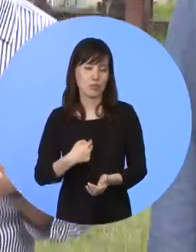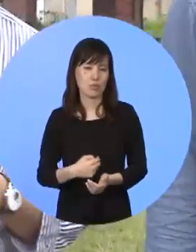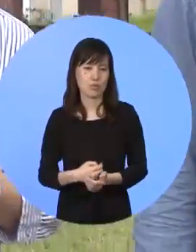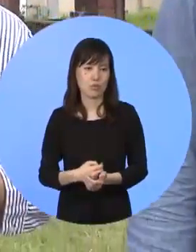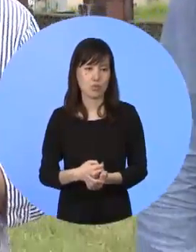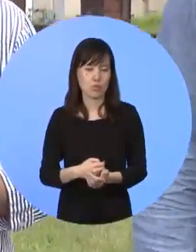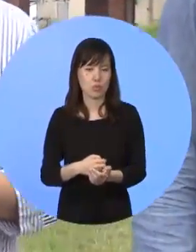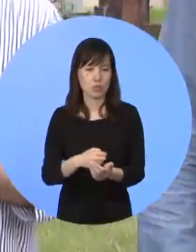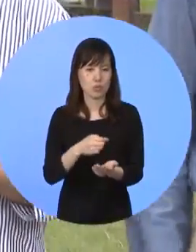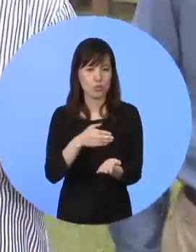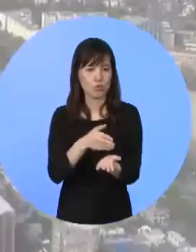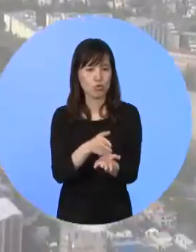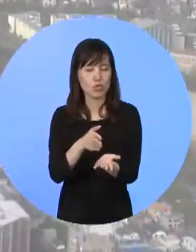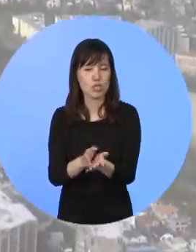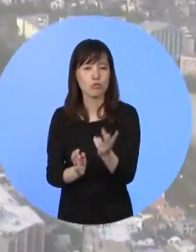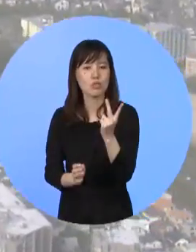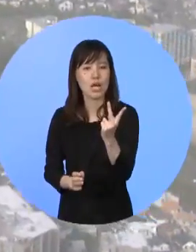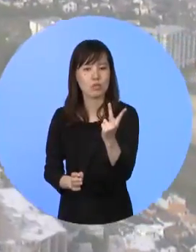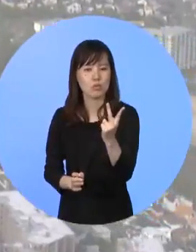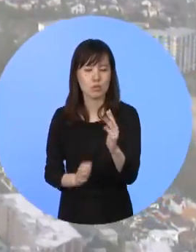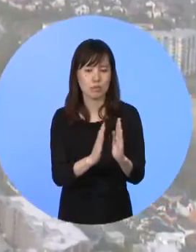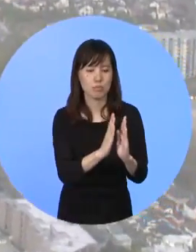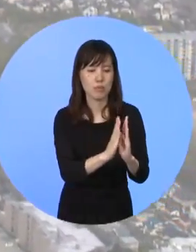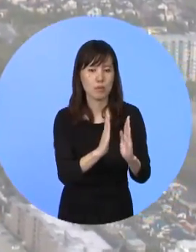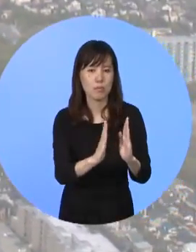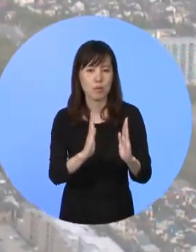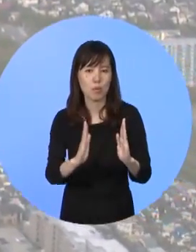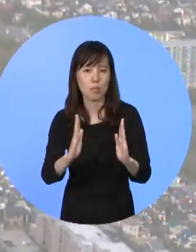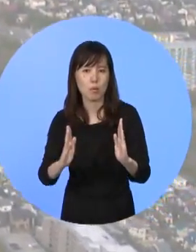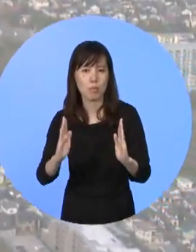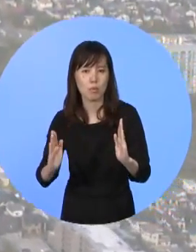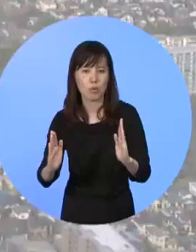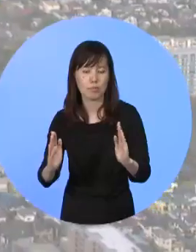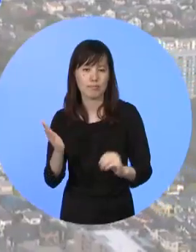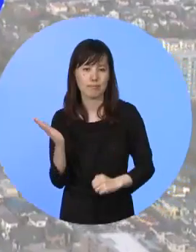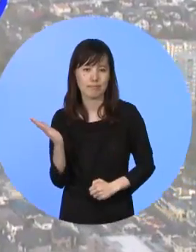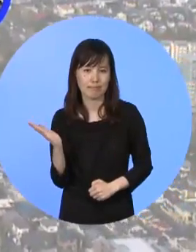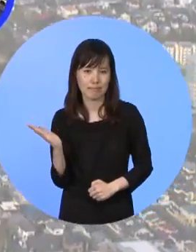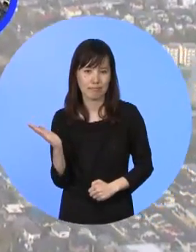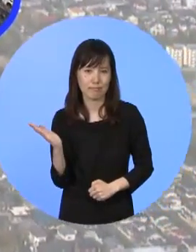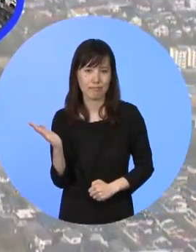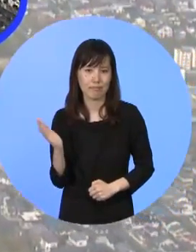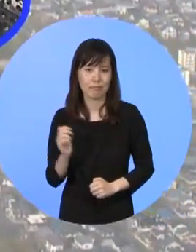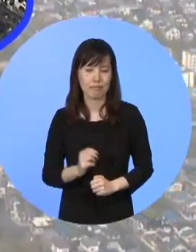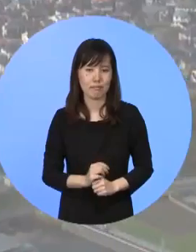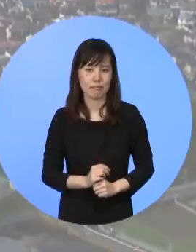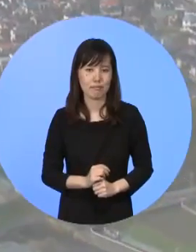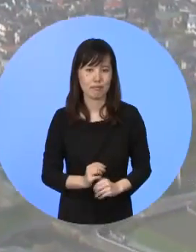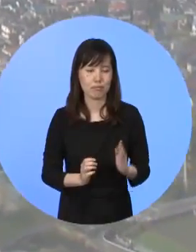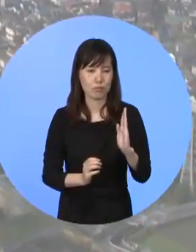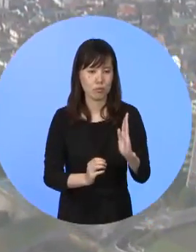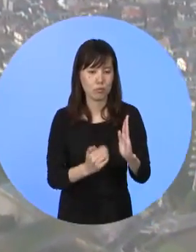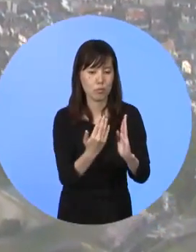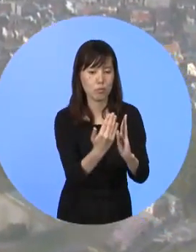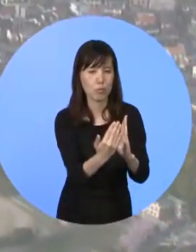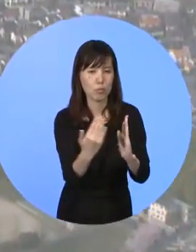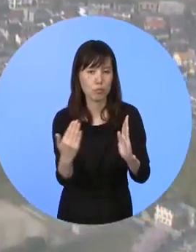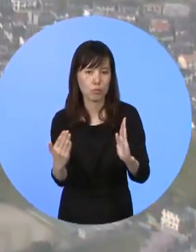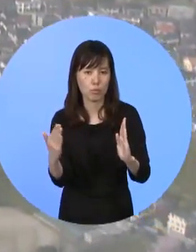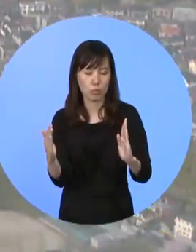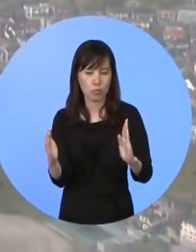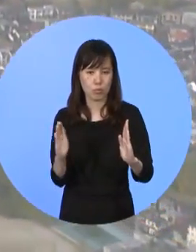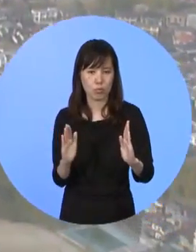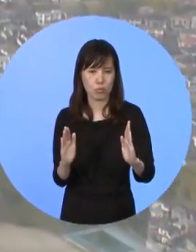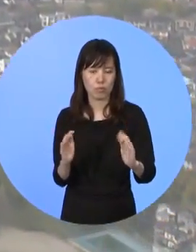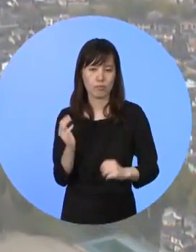きく分けて2種類あります、はい、建物をドミノ倒しのドミノのように平行に置いていく平行配置と、敷地を囲むように建物を